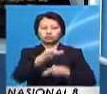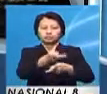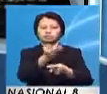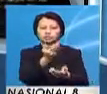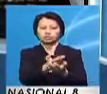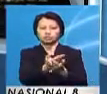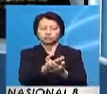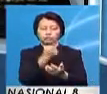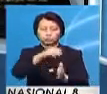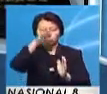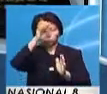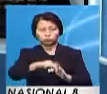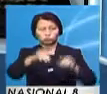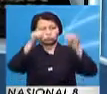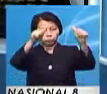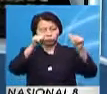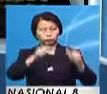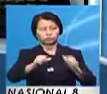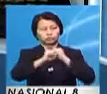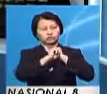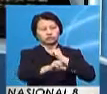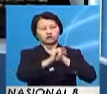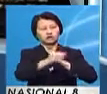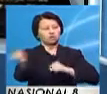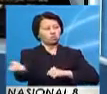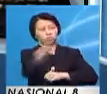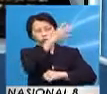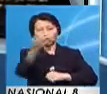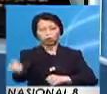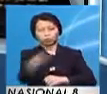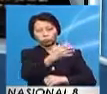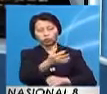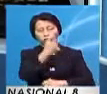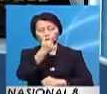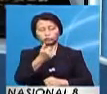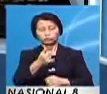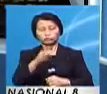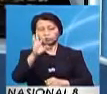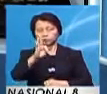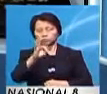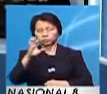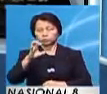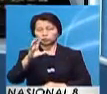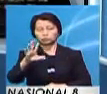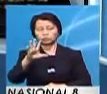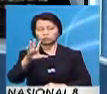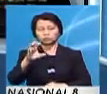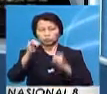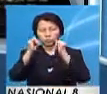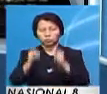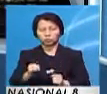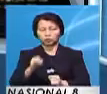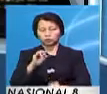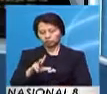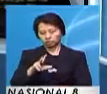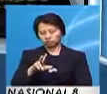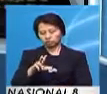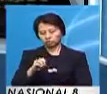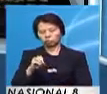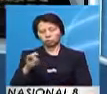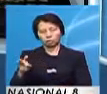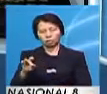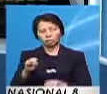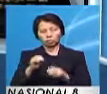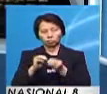operasi menurunkan poster dan iklan berkaitan. Ini berdasarkan penahanan 905 individu dengan 308 daripada